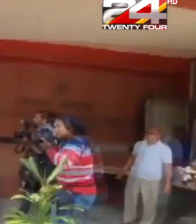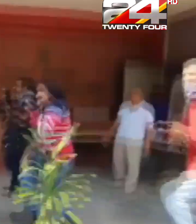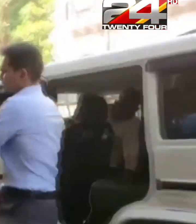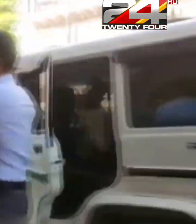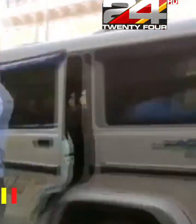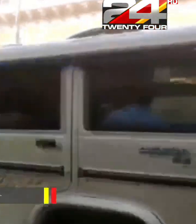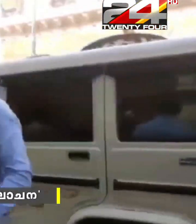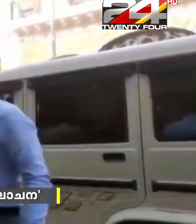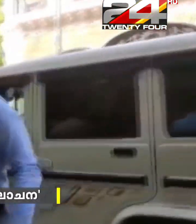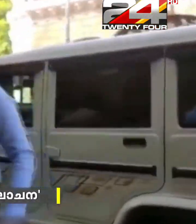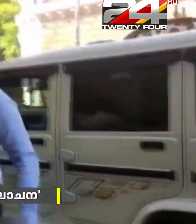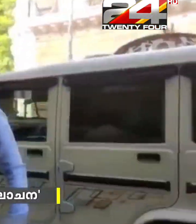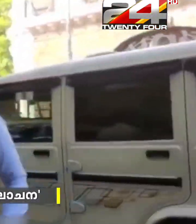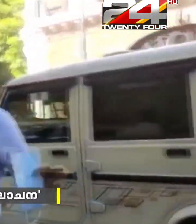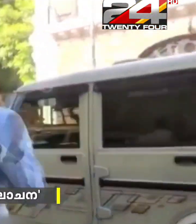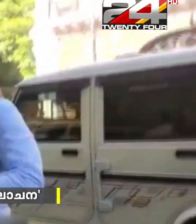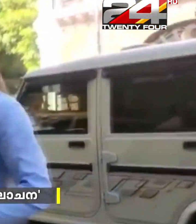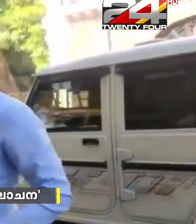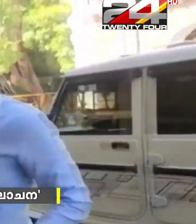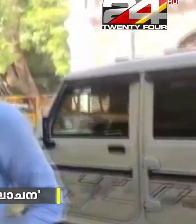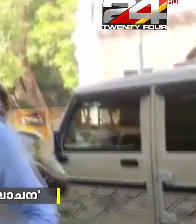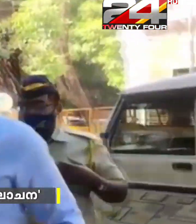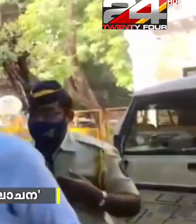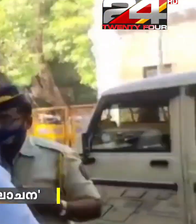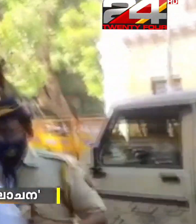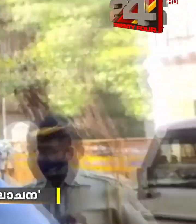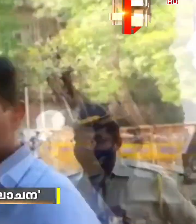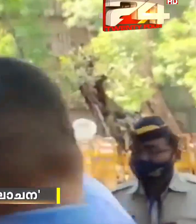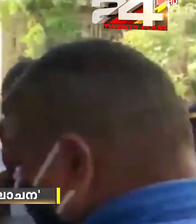ബന്ധമുള്ള 29 ഇടങ്ങളിലാണ് CBI കഴിഞ്ഞ ദിവസം പരിശോധന നടത്തിയത്.